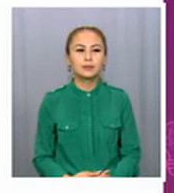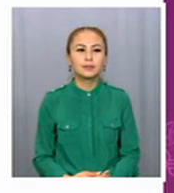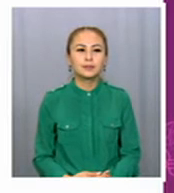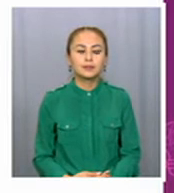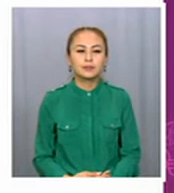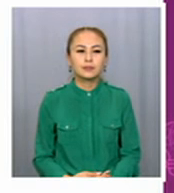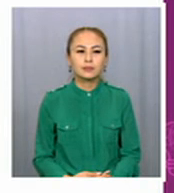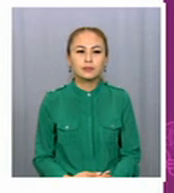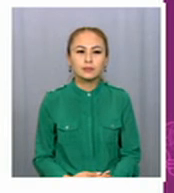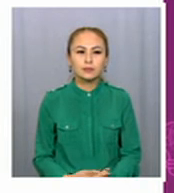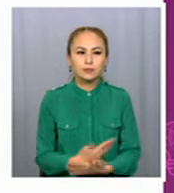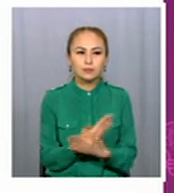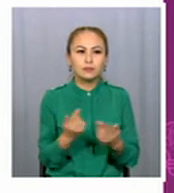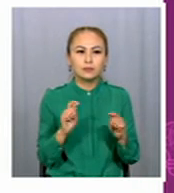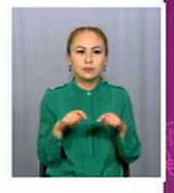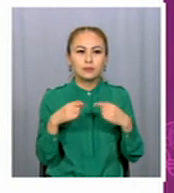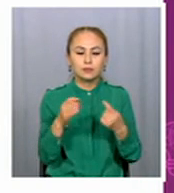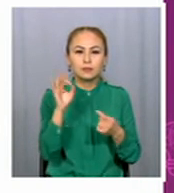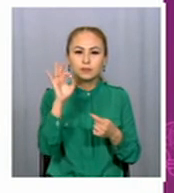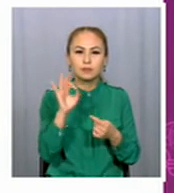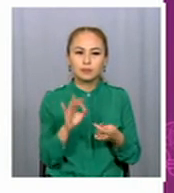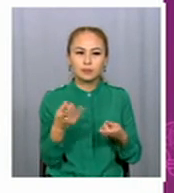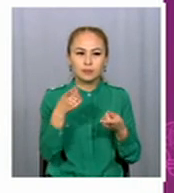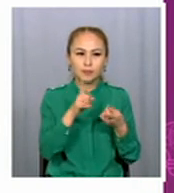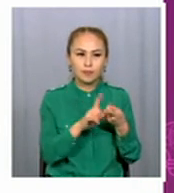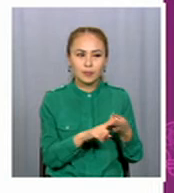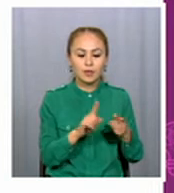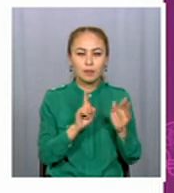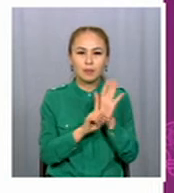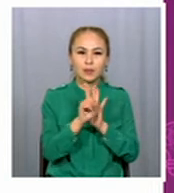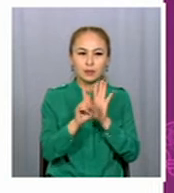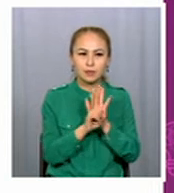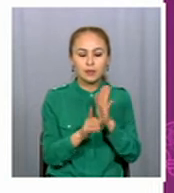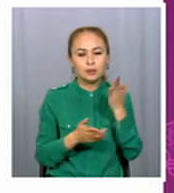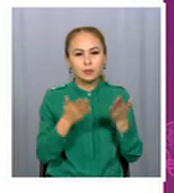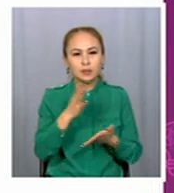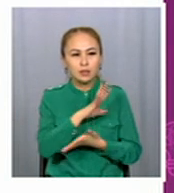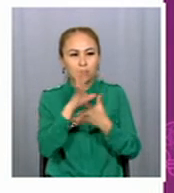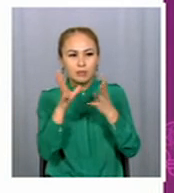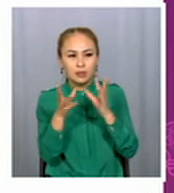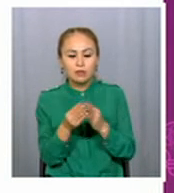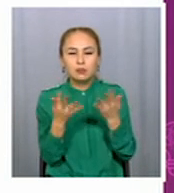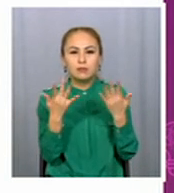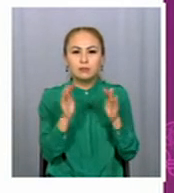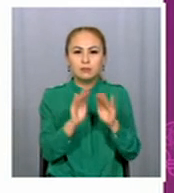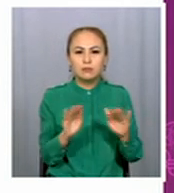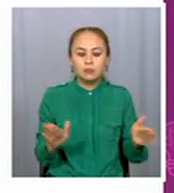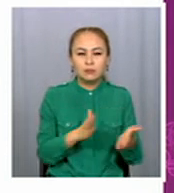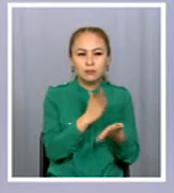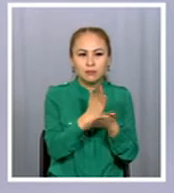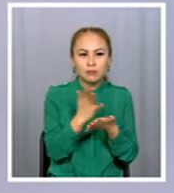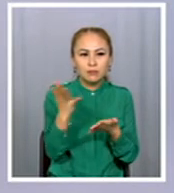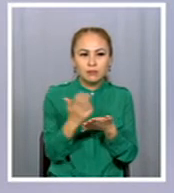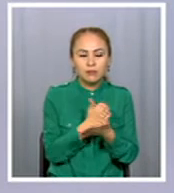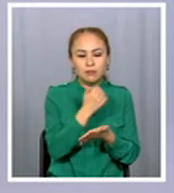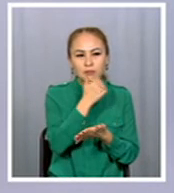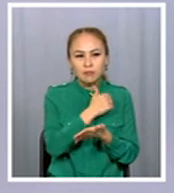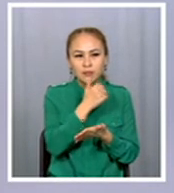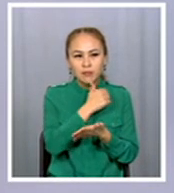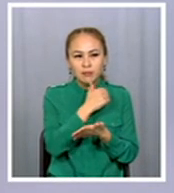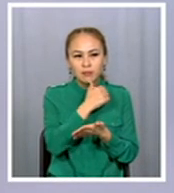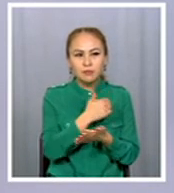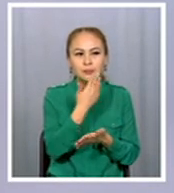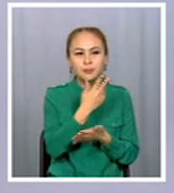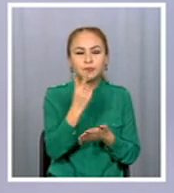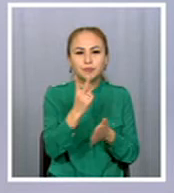осы берілген процент бойынша бастапқы немесе барлығы қанша бала бар екенін табайық. Жаңағы екі